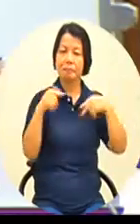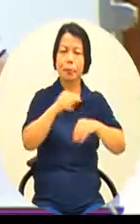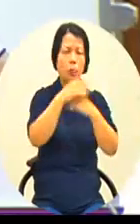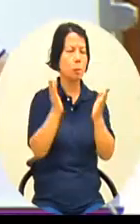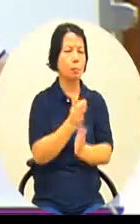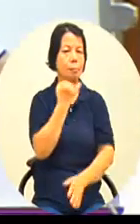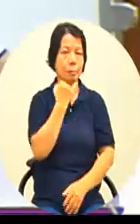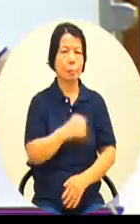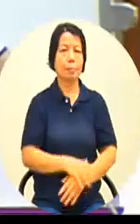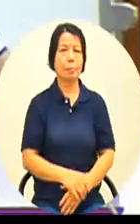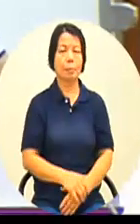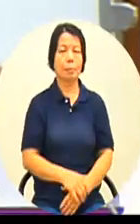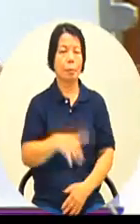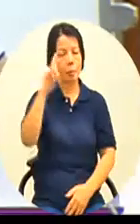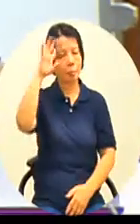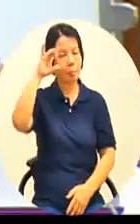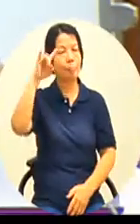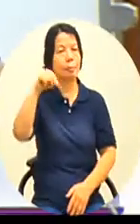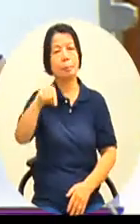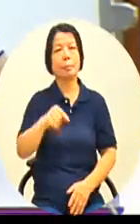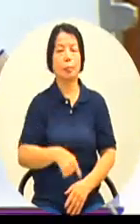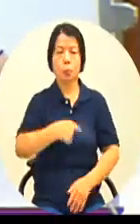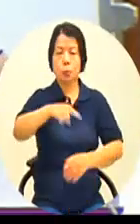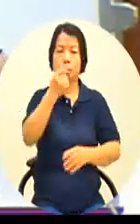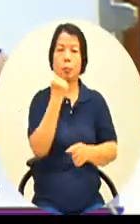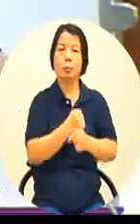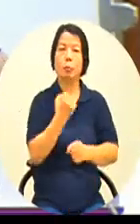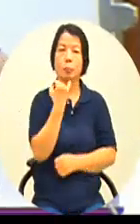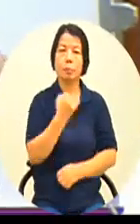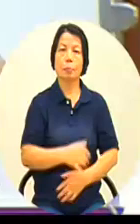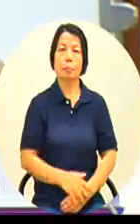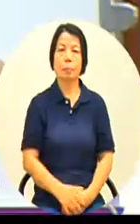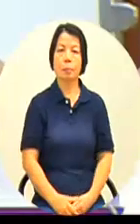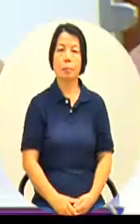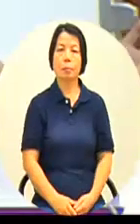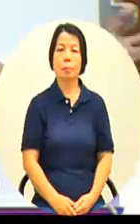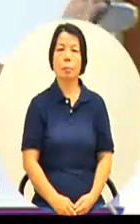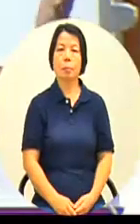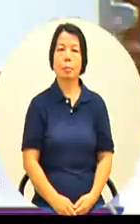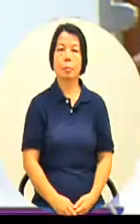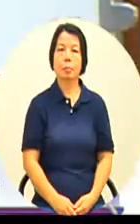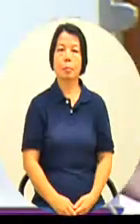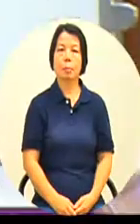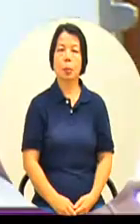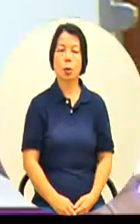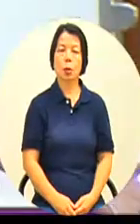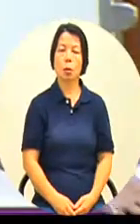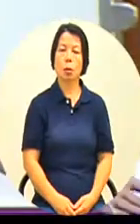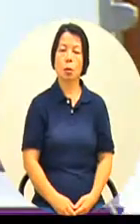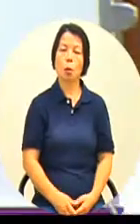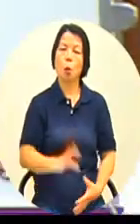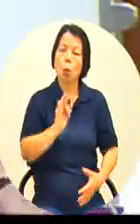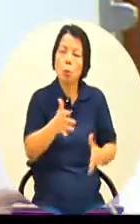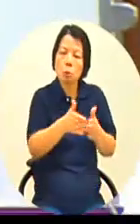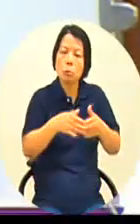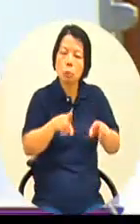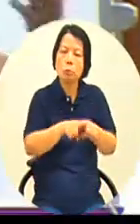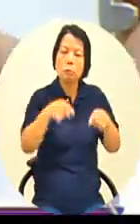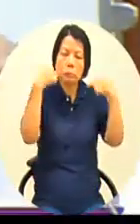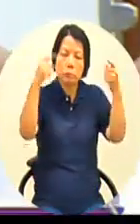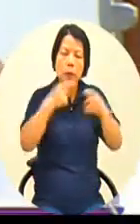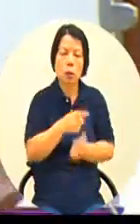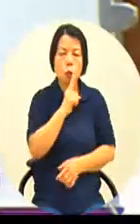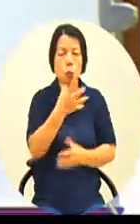这嘛是创意啊，也可以去做啊，怎么都可以做啊？因为安怎呢？我较会平常时无必讲，因为平常时咱